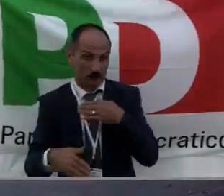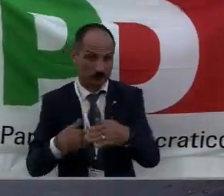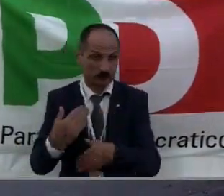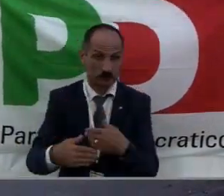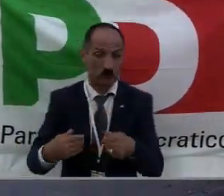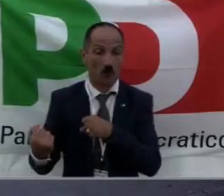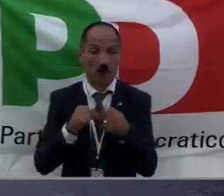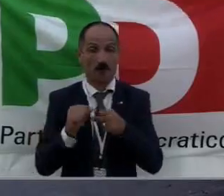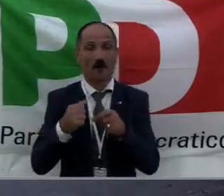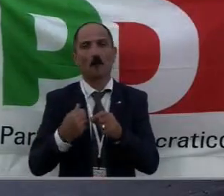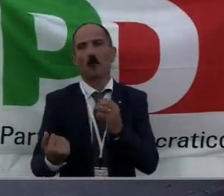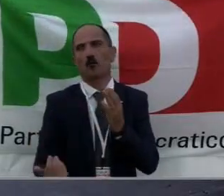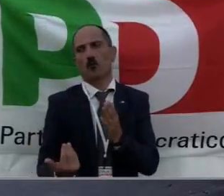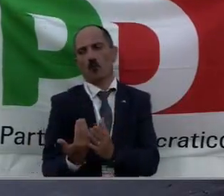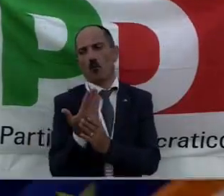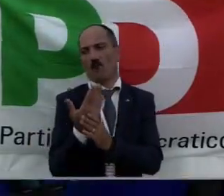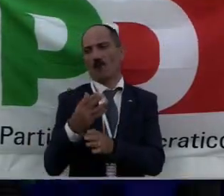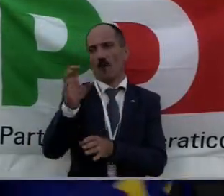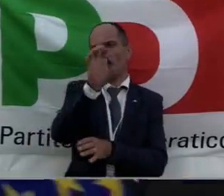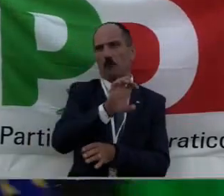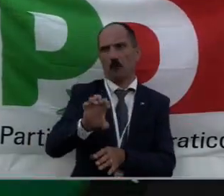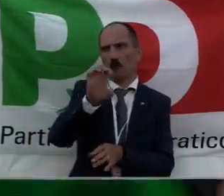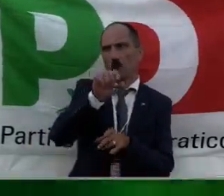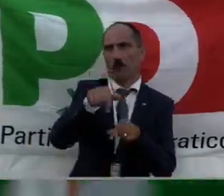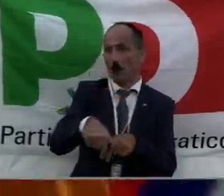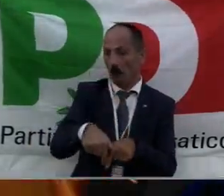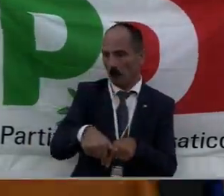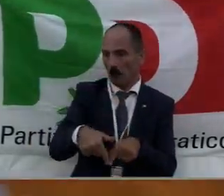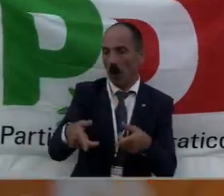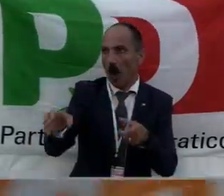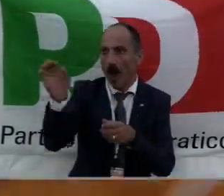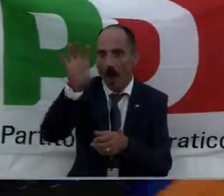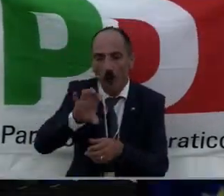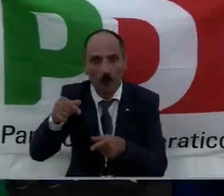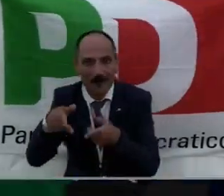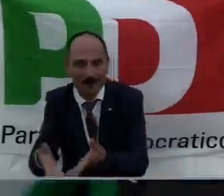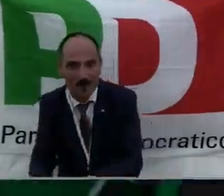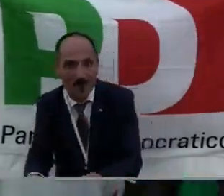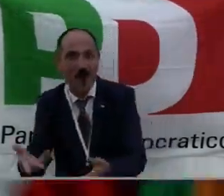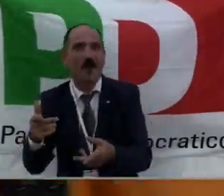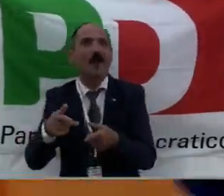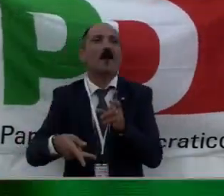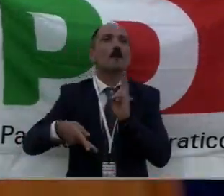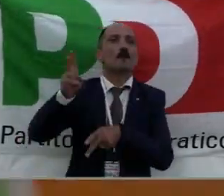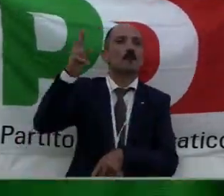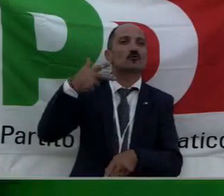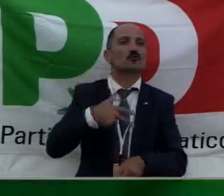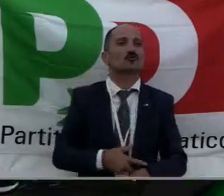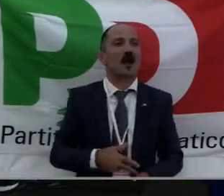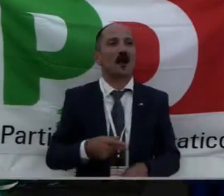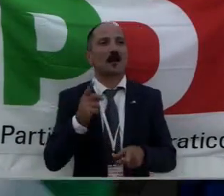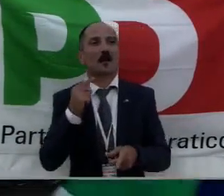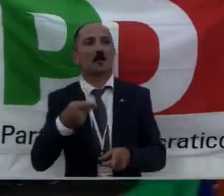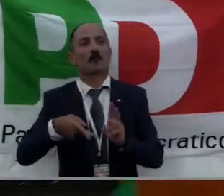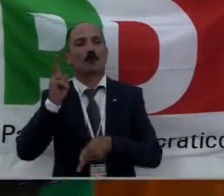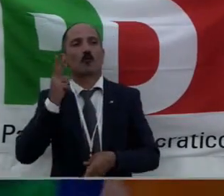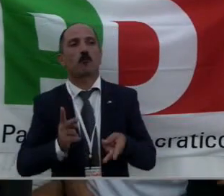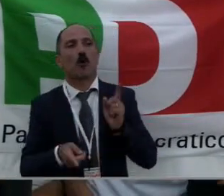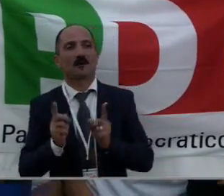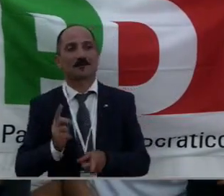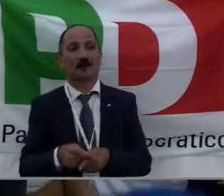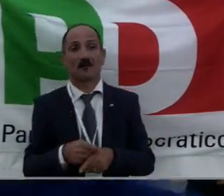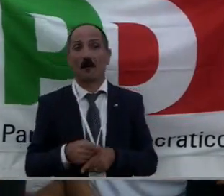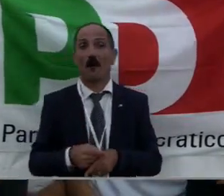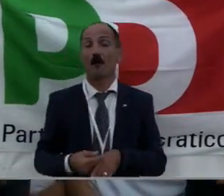una nuova Europa, non per l'Europa che c'è, per un'Europa più sociale, più politica, dove la